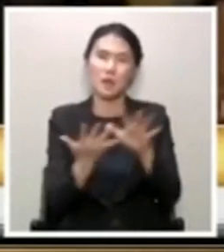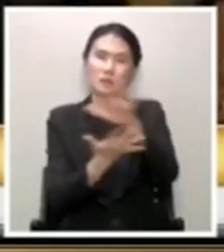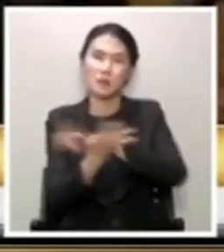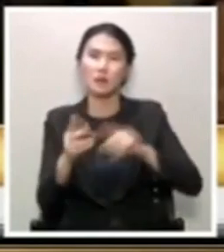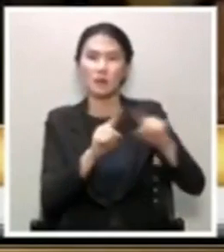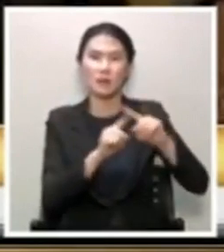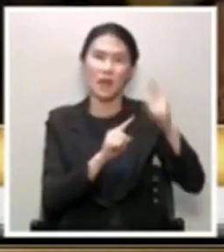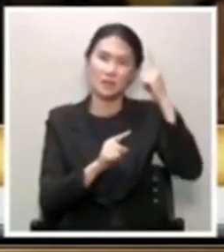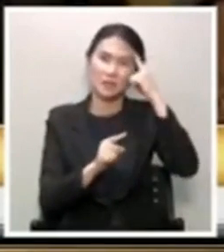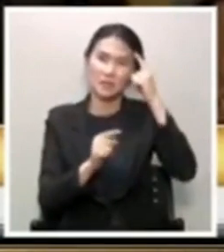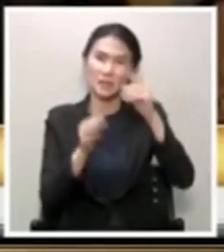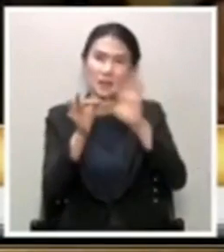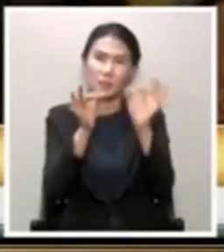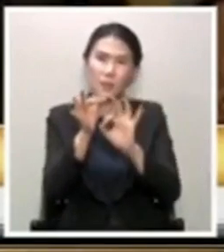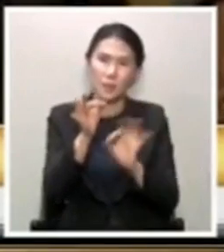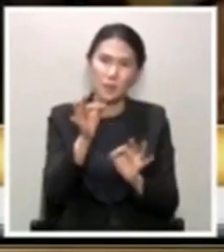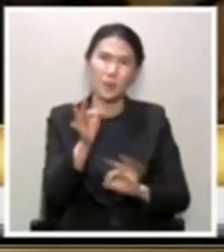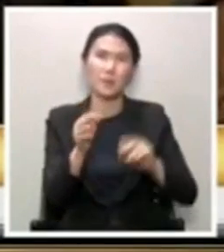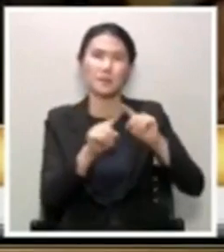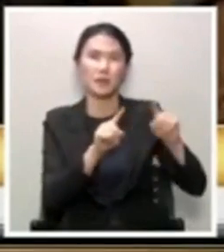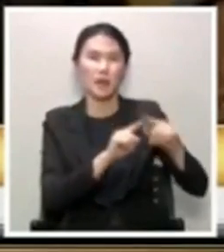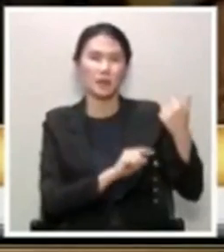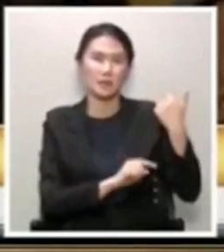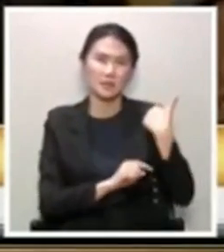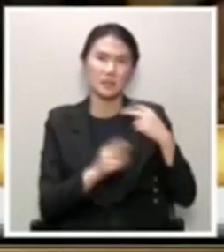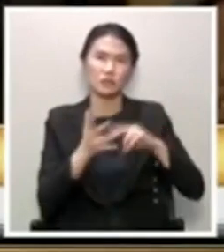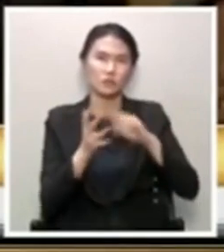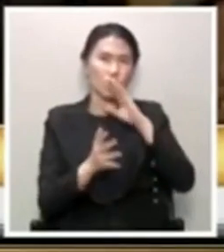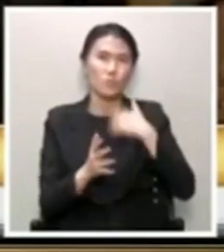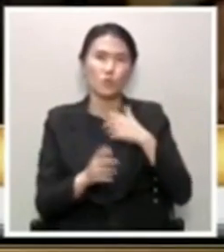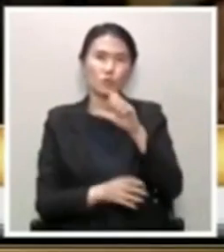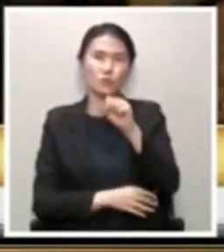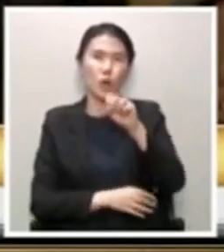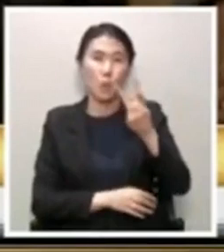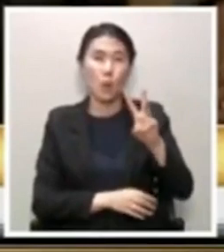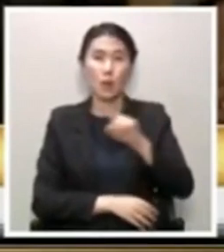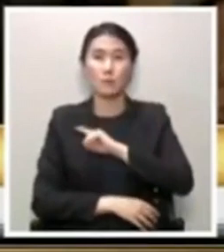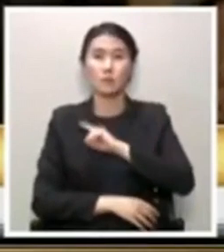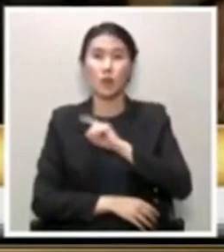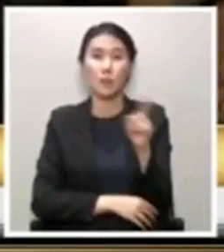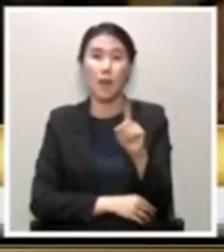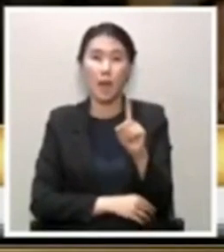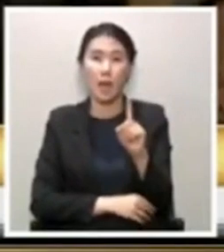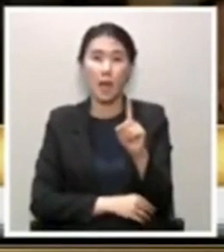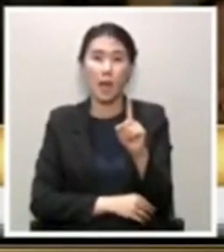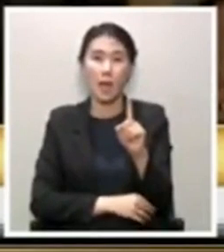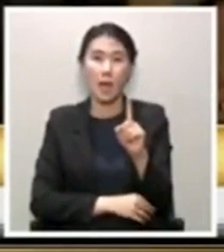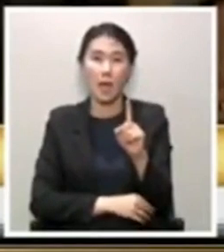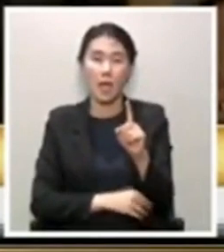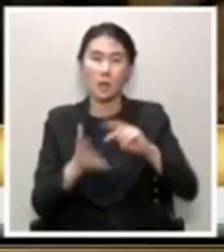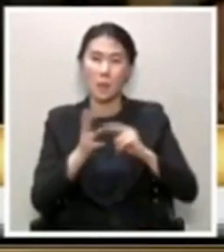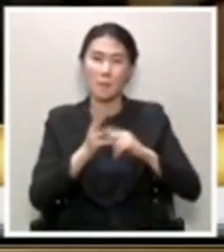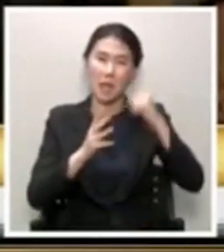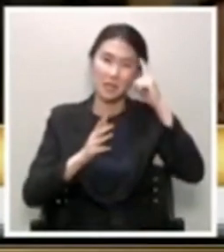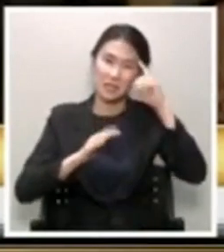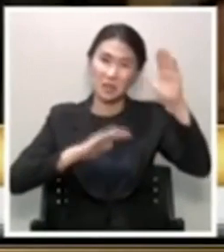ต่จะเขียนมาเต็มไปหมดในรัฐธรรมนูญฉบับนี้ครับท่านประธานแต่หน้าที่หลักๆของสวไม่มีอะไรหรอกครับหน้าที่หลักที่สุดคือเรื่องโหวตนายกรัฐม